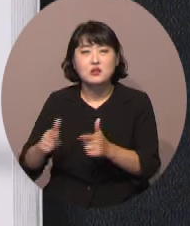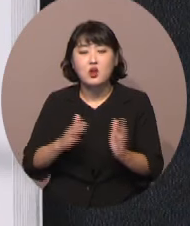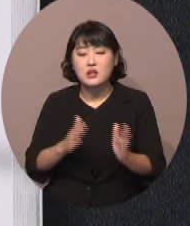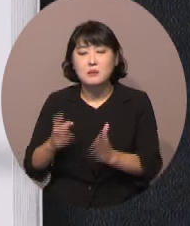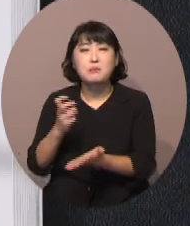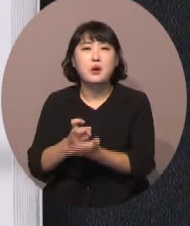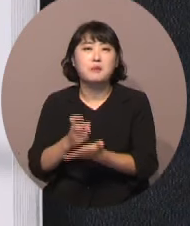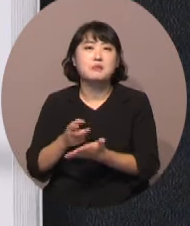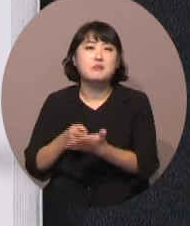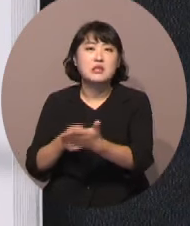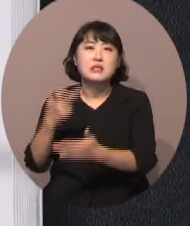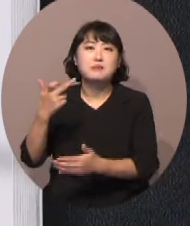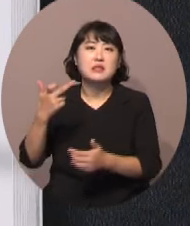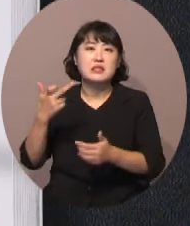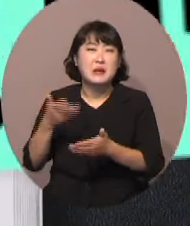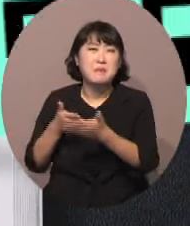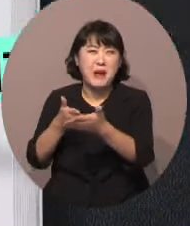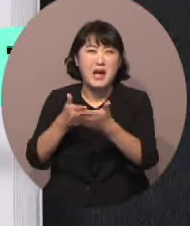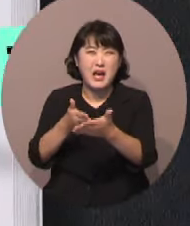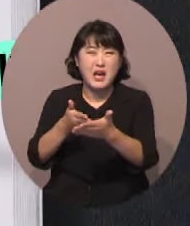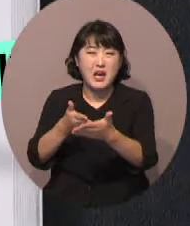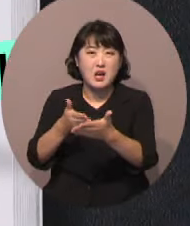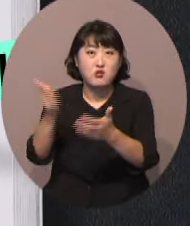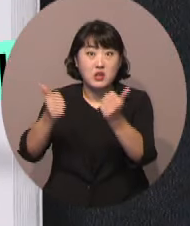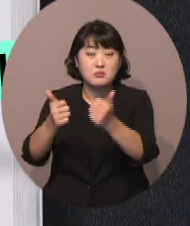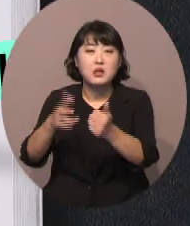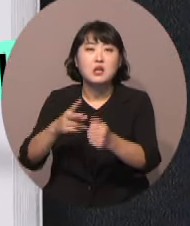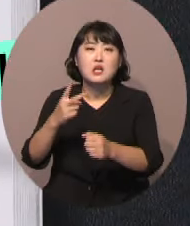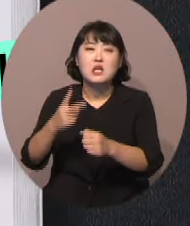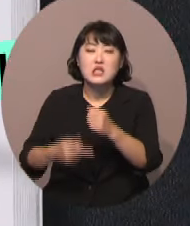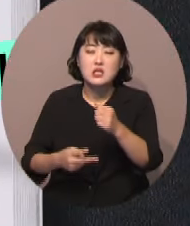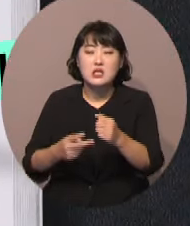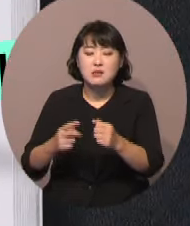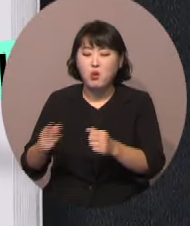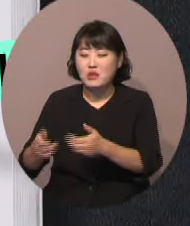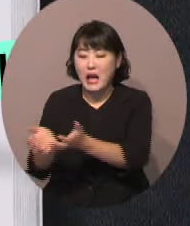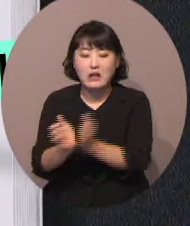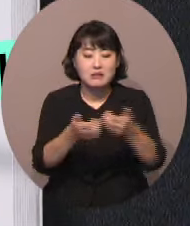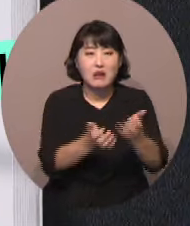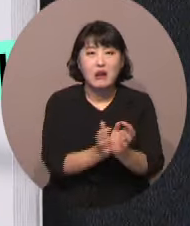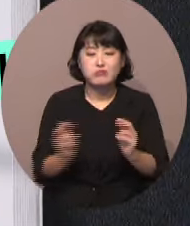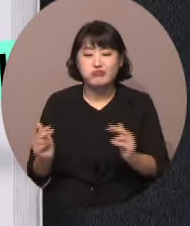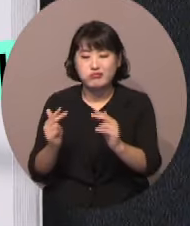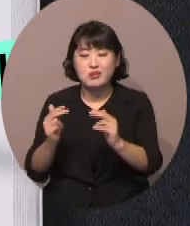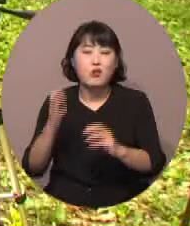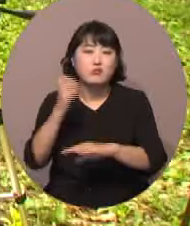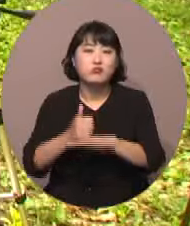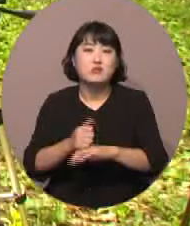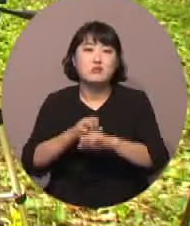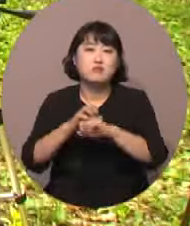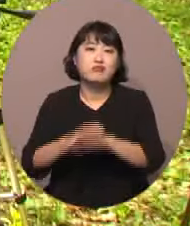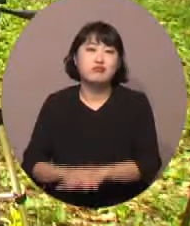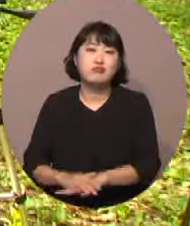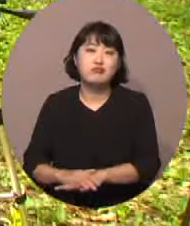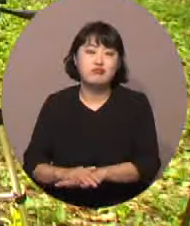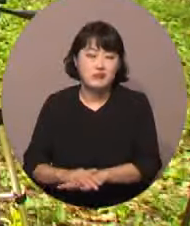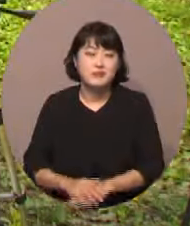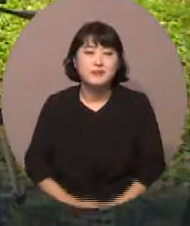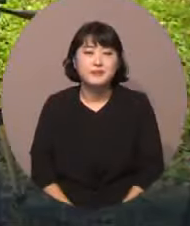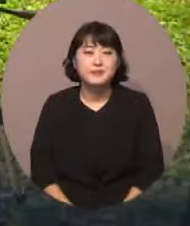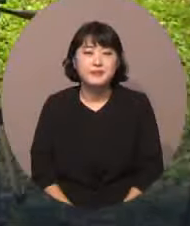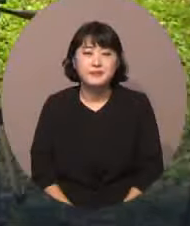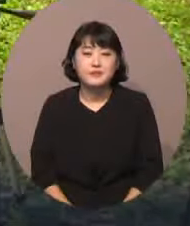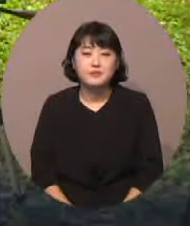담은 법안을 17개나 발의했지만 이념 정쟁에 휘말리며 모두 폐기됐습니다. 이 위원회